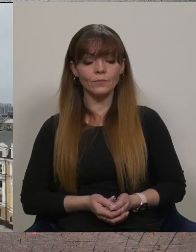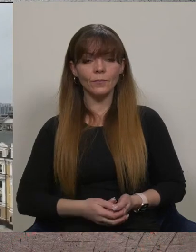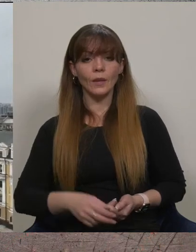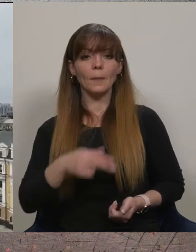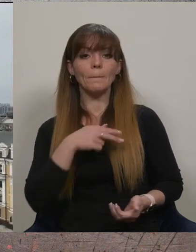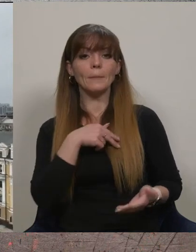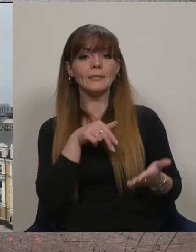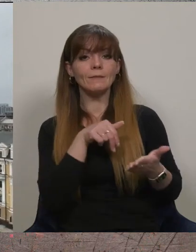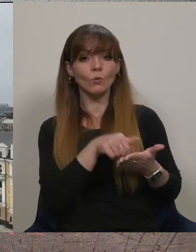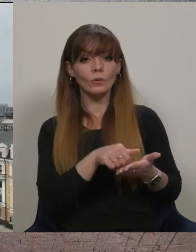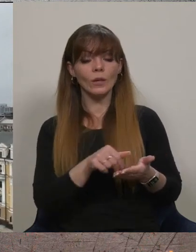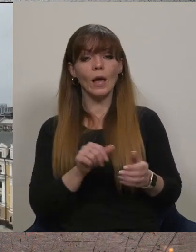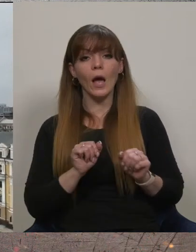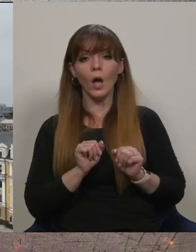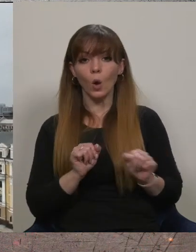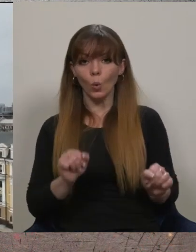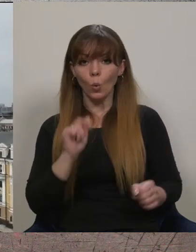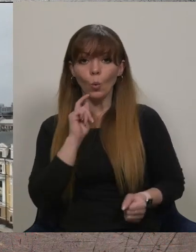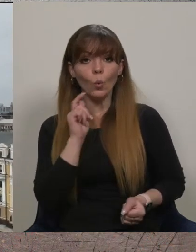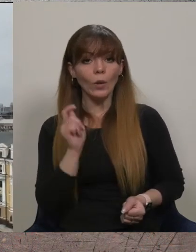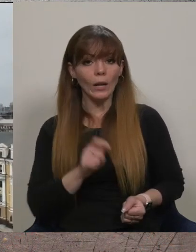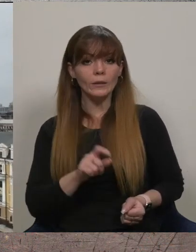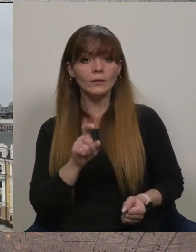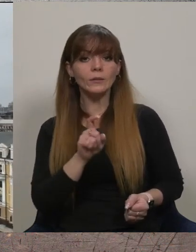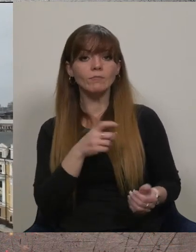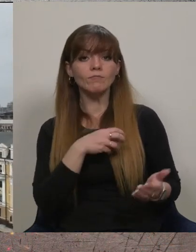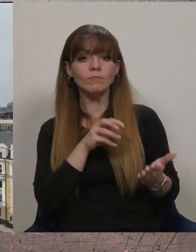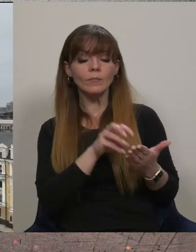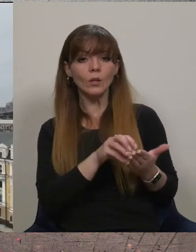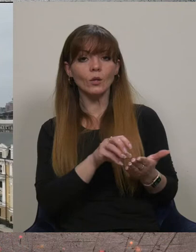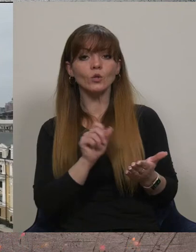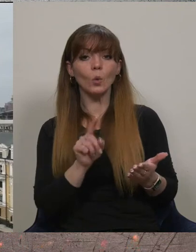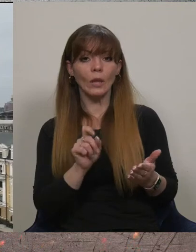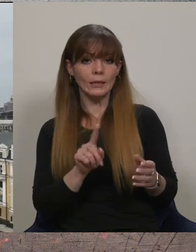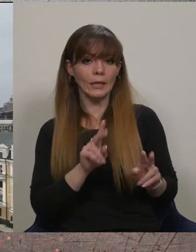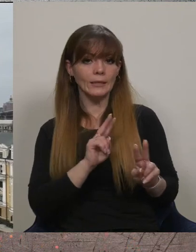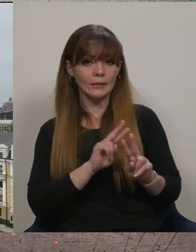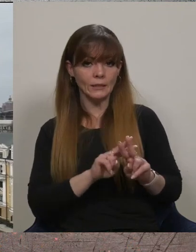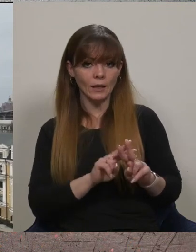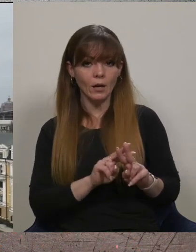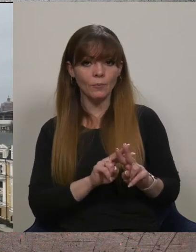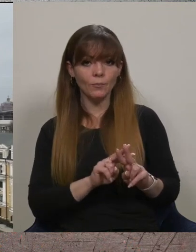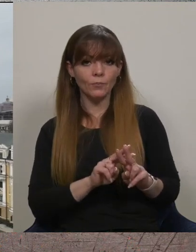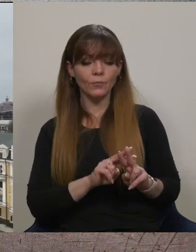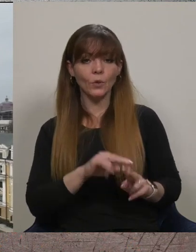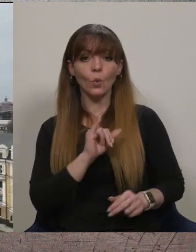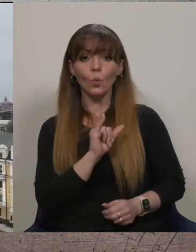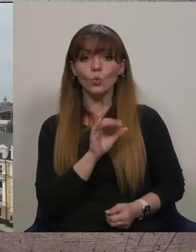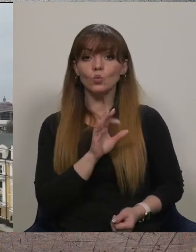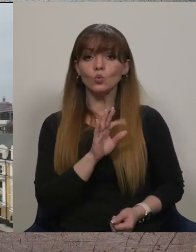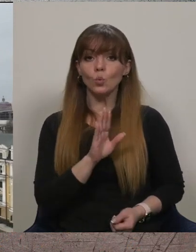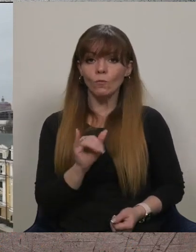Присвоєно звання Герой України з удостоєнням ордена Золота Зірка Усову Павлу